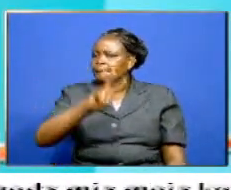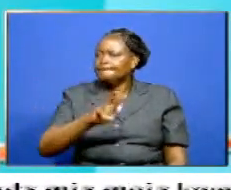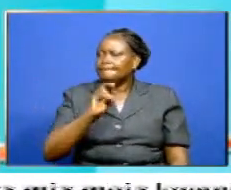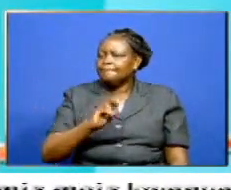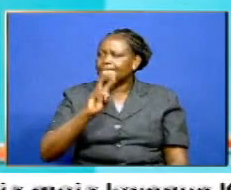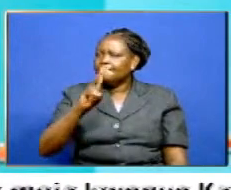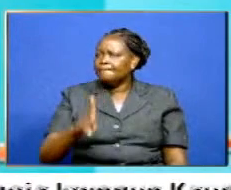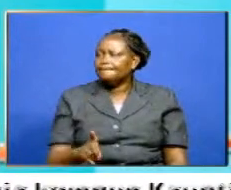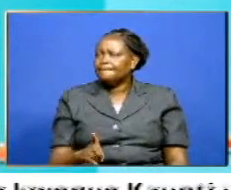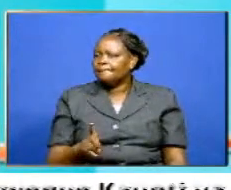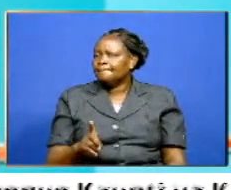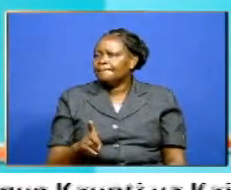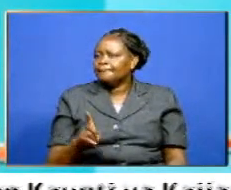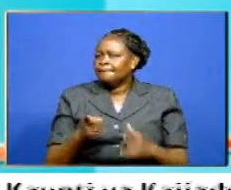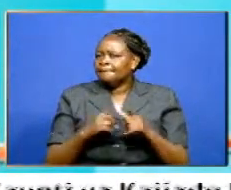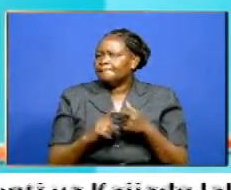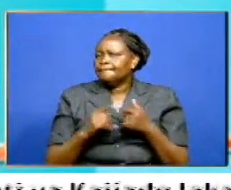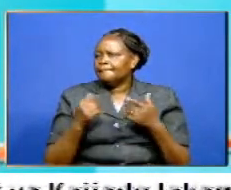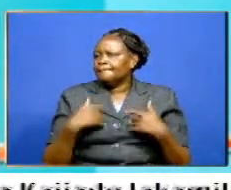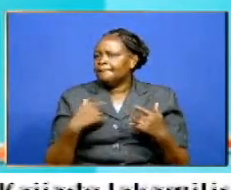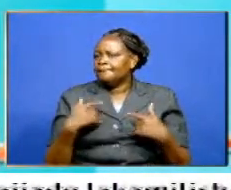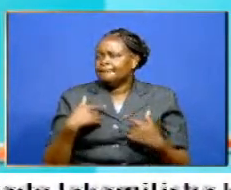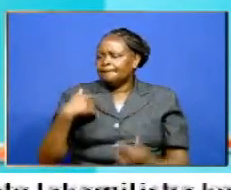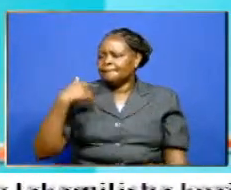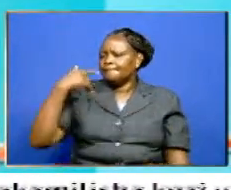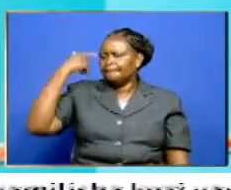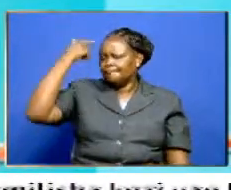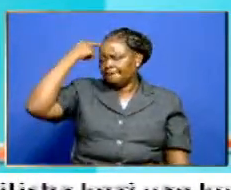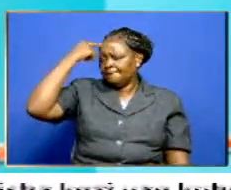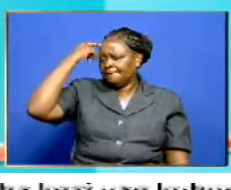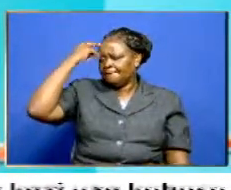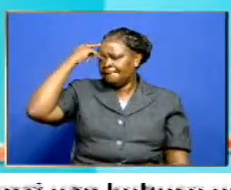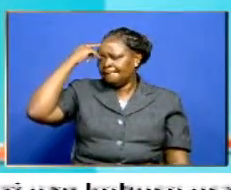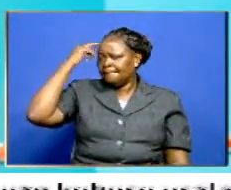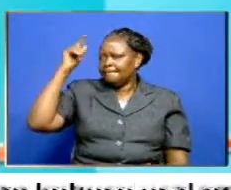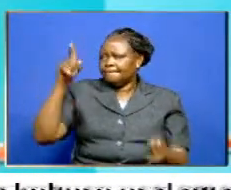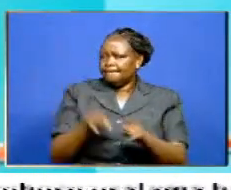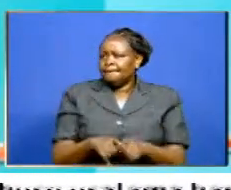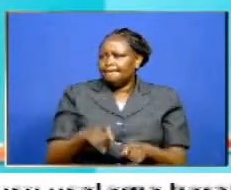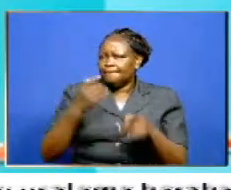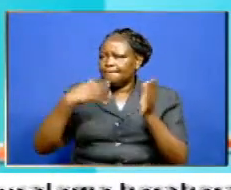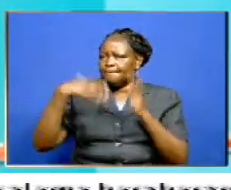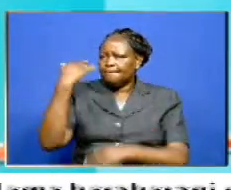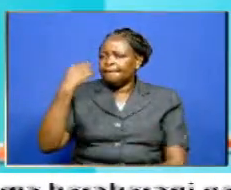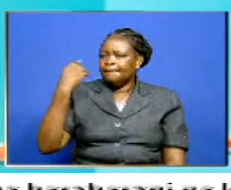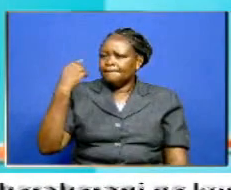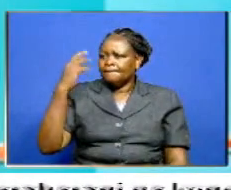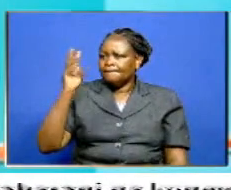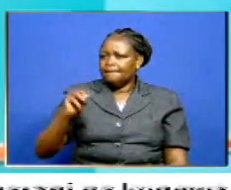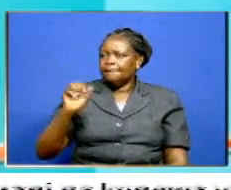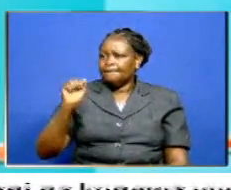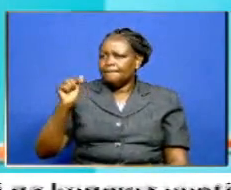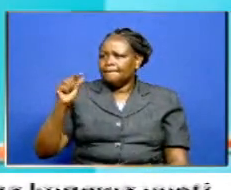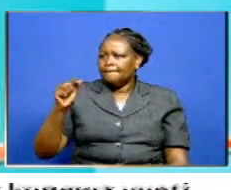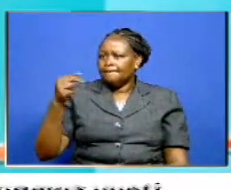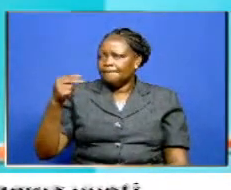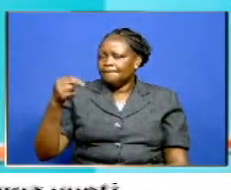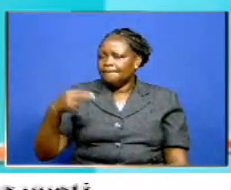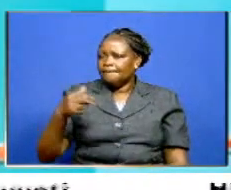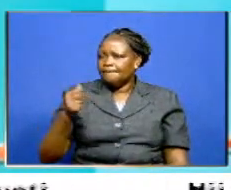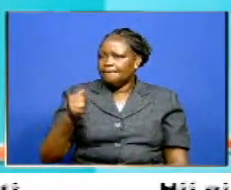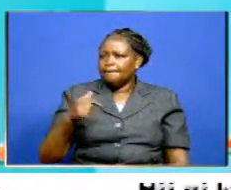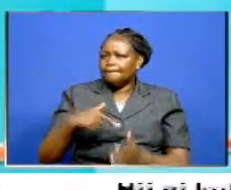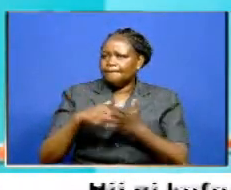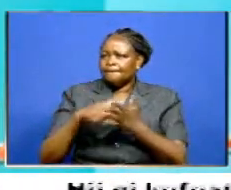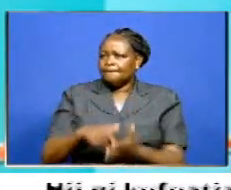2001-2002 in 2021. Unaona, na tuna maybe tunafikiria kama Professor George Magoha ambaye alikuwa Vice Chancellor wa Chuo Kikuu cha Nairobi anaweza zingatia